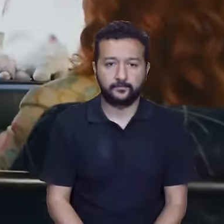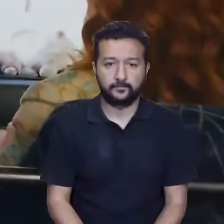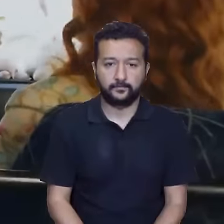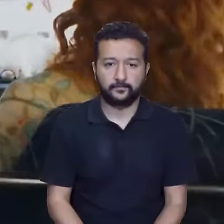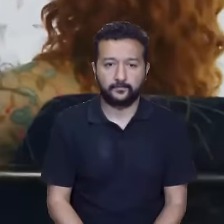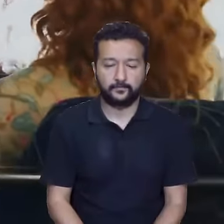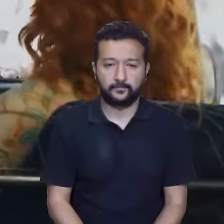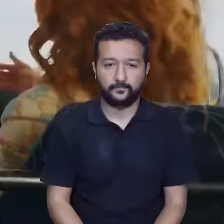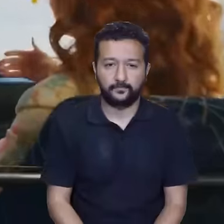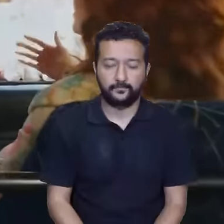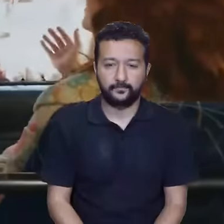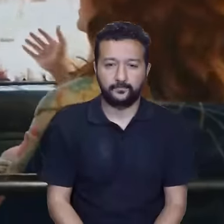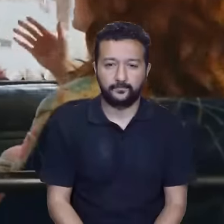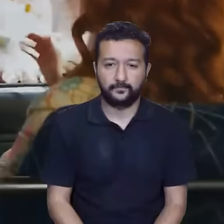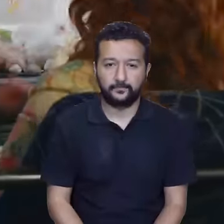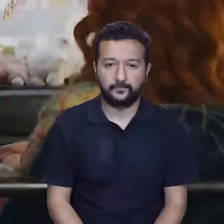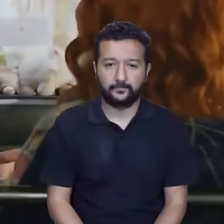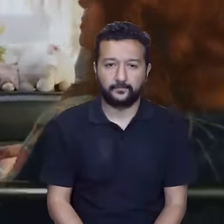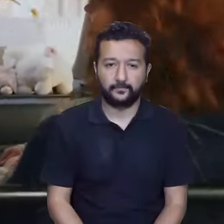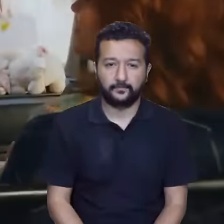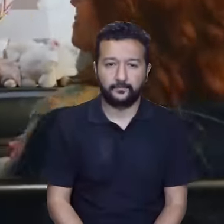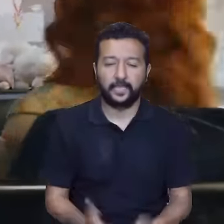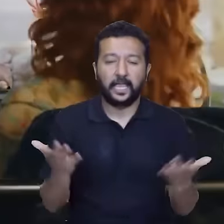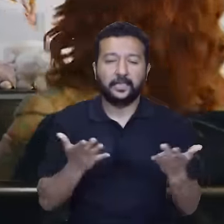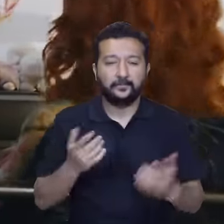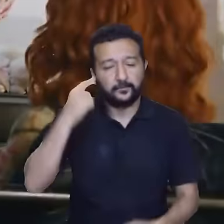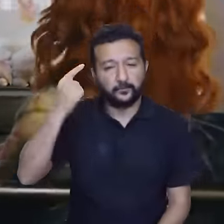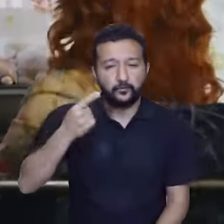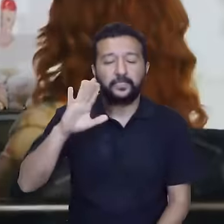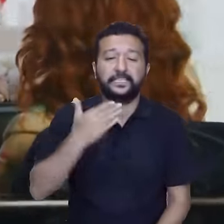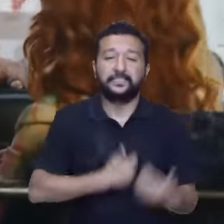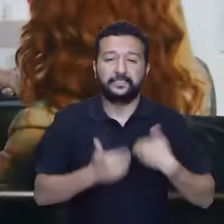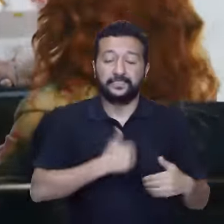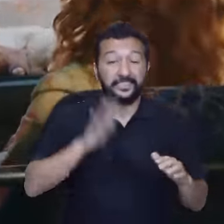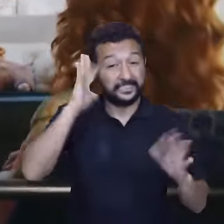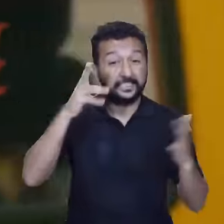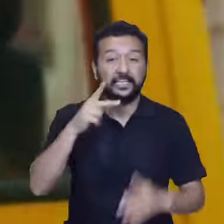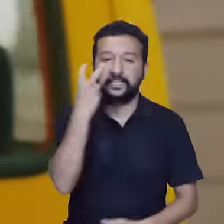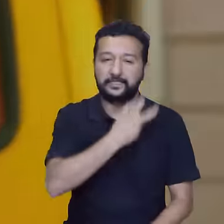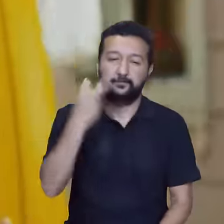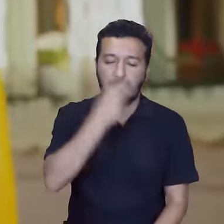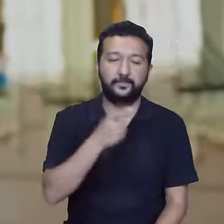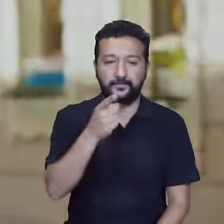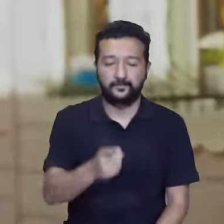Keyifle çevirdi teybin düğmesini. Ön camda asılı tesbihler sağa sola sallandılar.